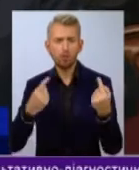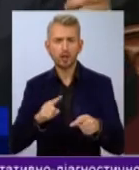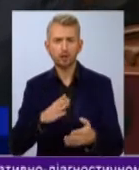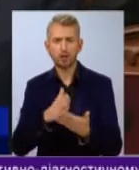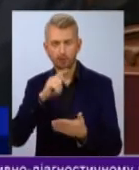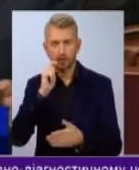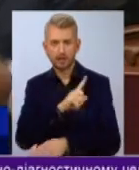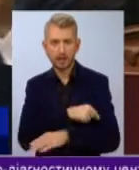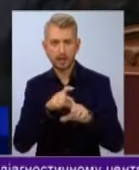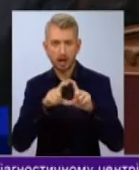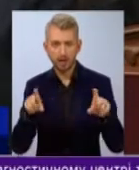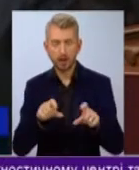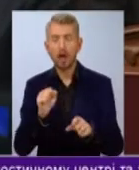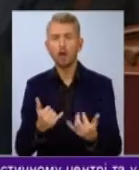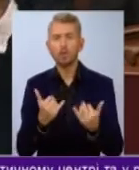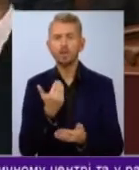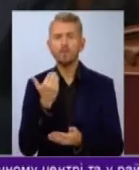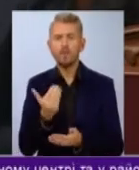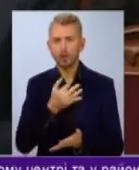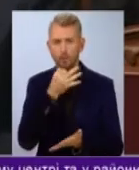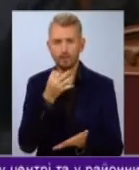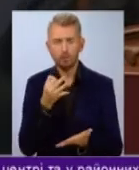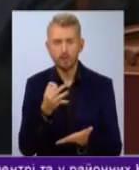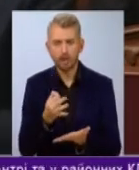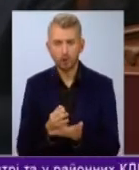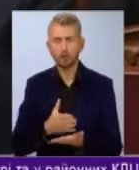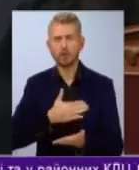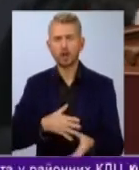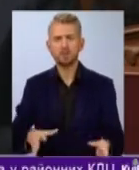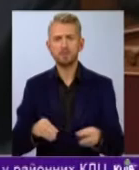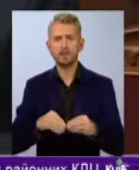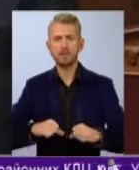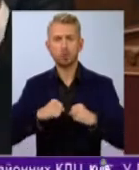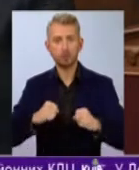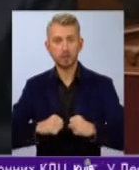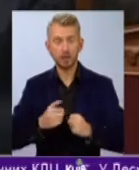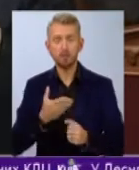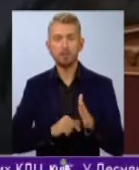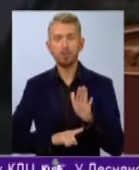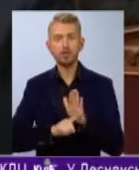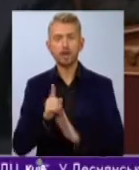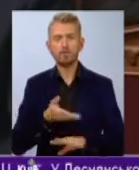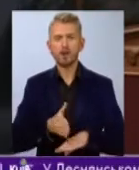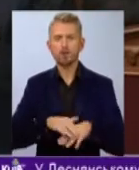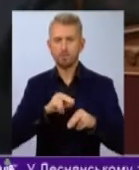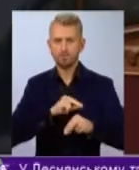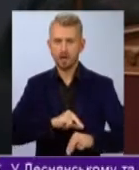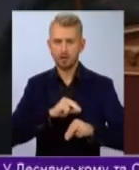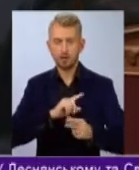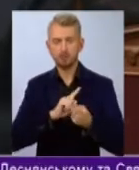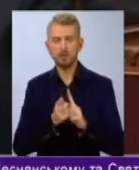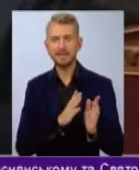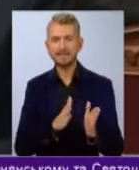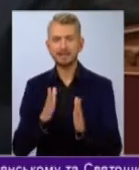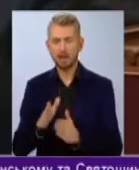українських лікарнях. А сьогодні вашою відповідальністю, нашими спільними зусиллями ми починаємо важку працю зміни